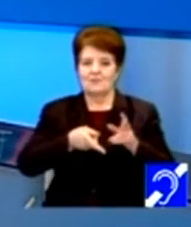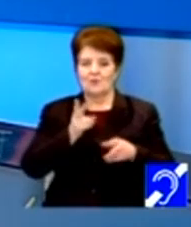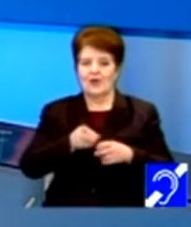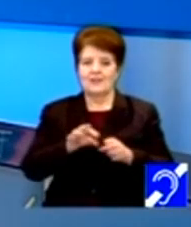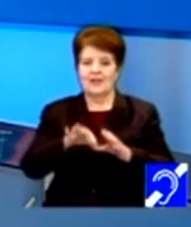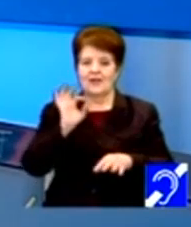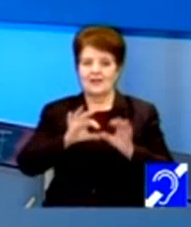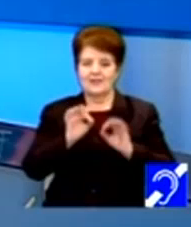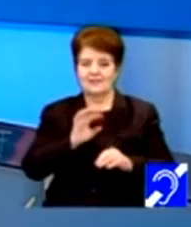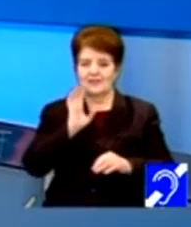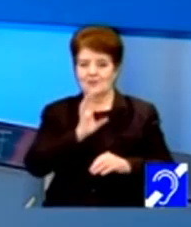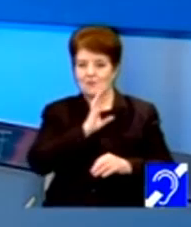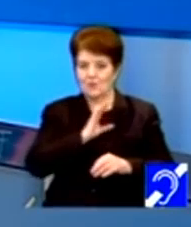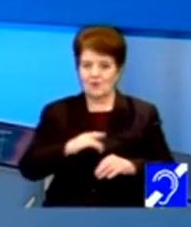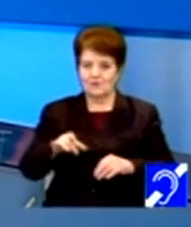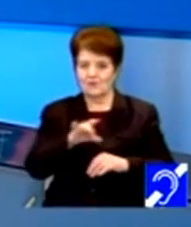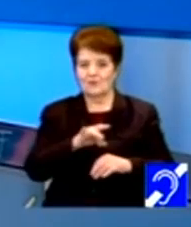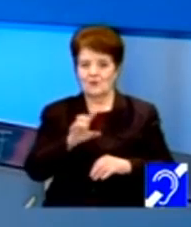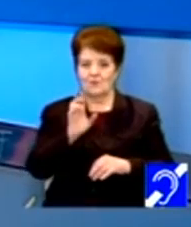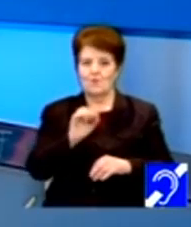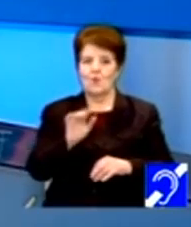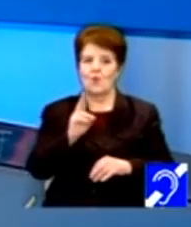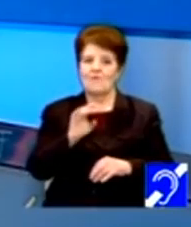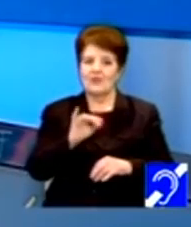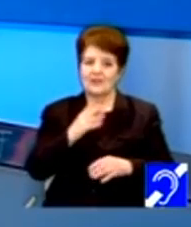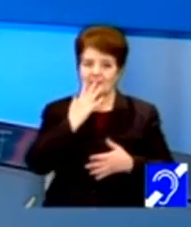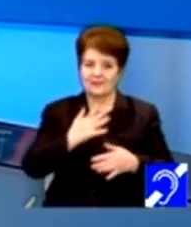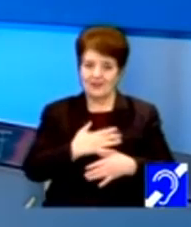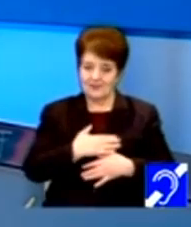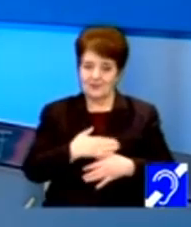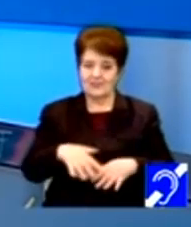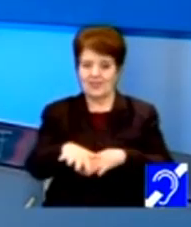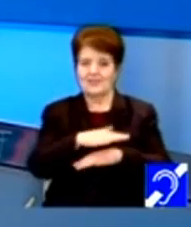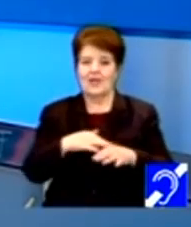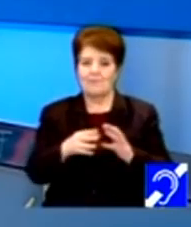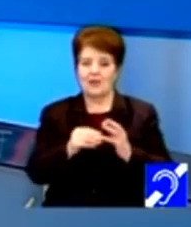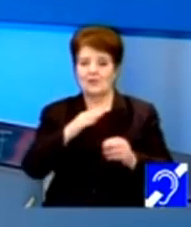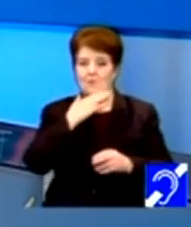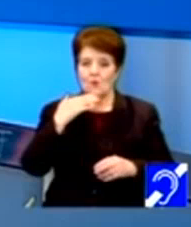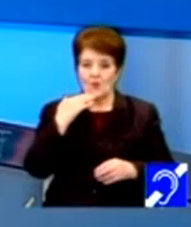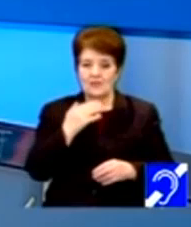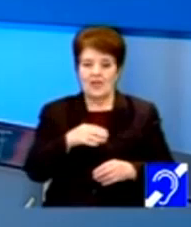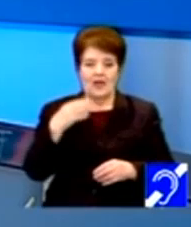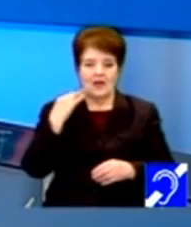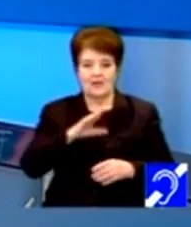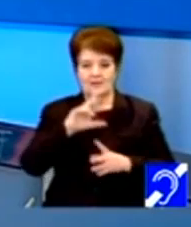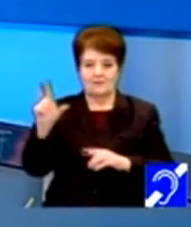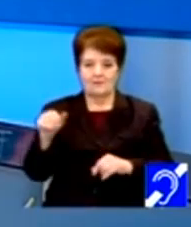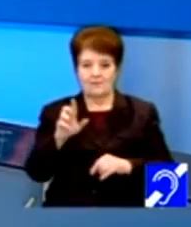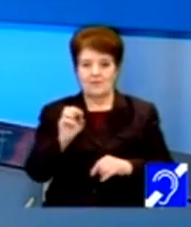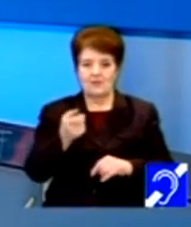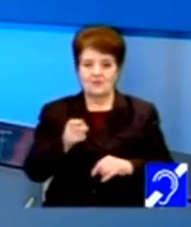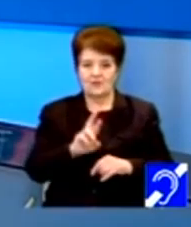unei călătorii în nordul României unică. Un bucovinean îndrăgostit de plaiurile sale, plecat de multă vreme în Belgia, a vrut să recreeze